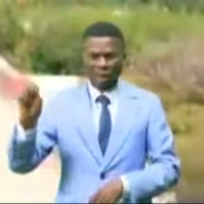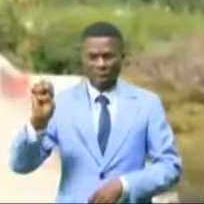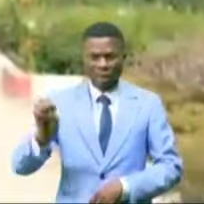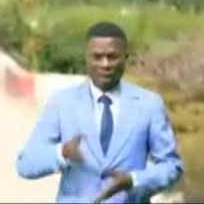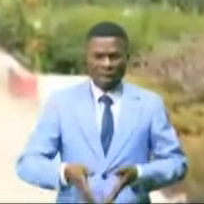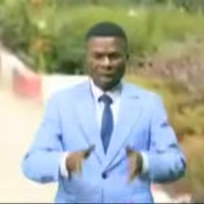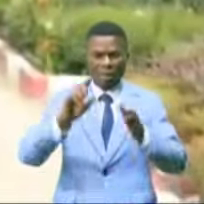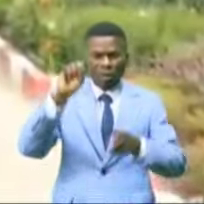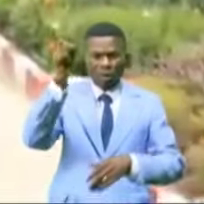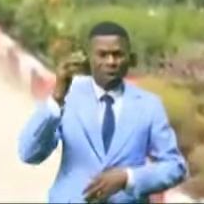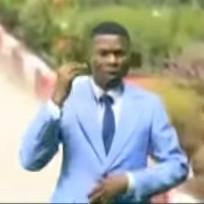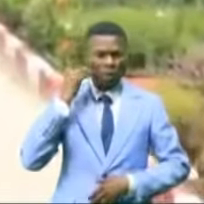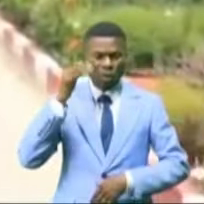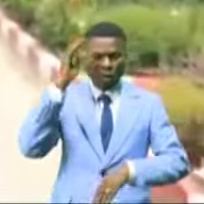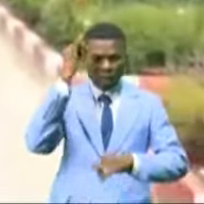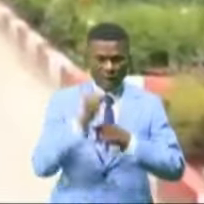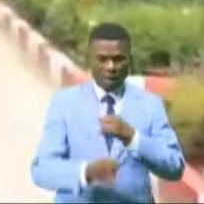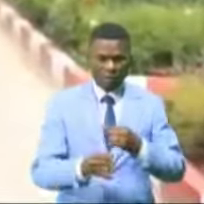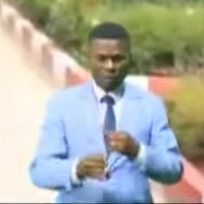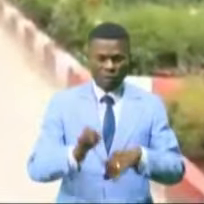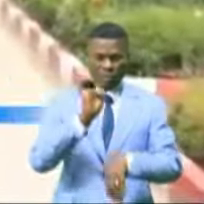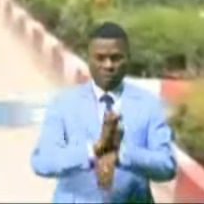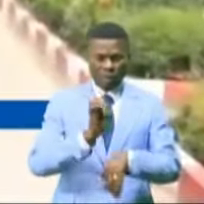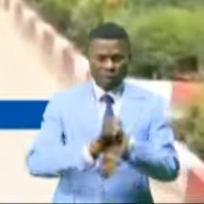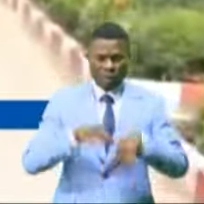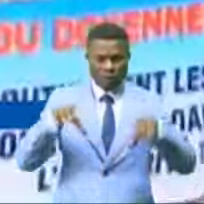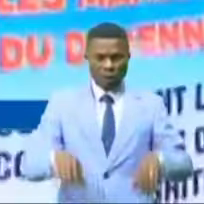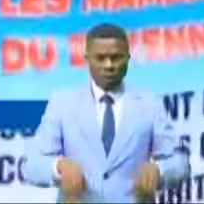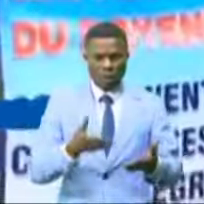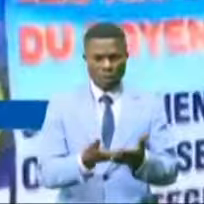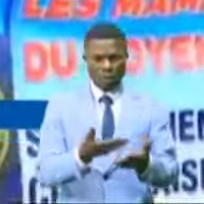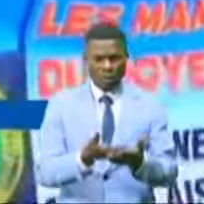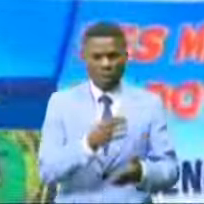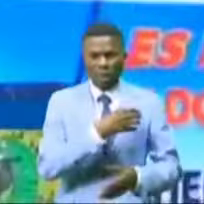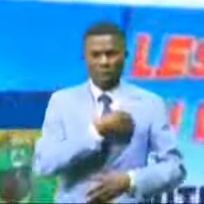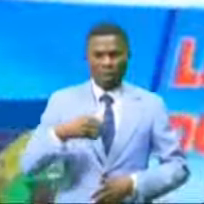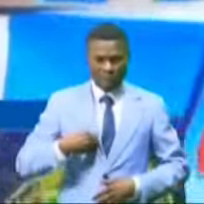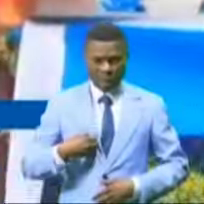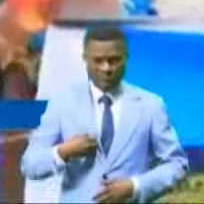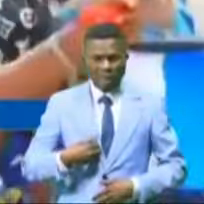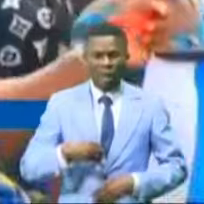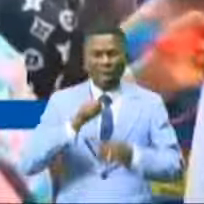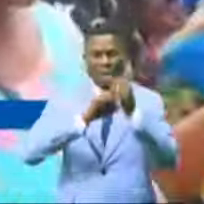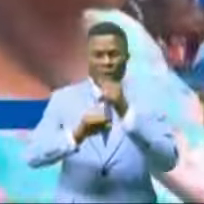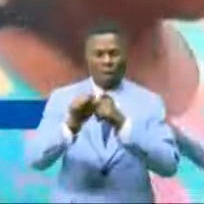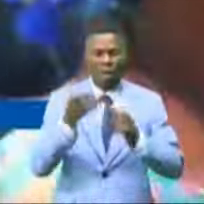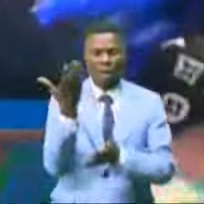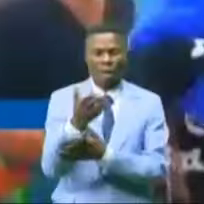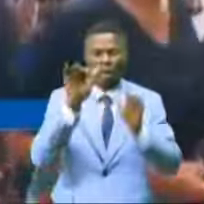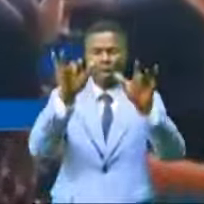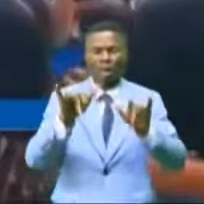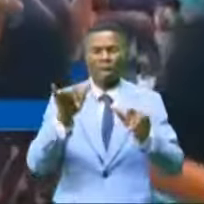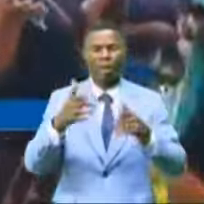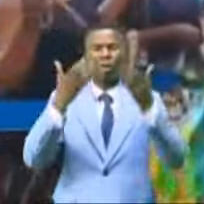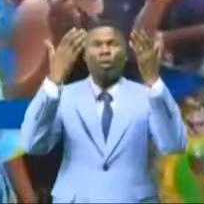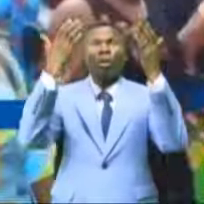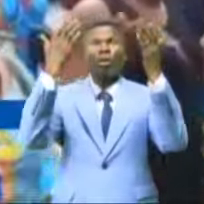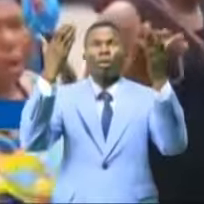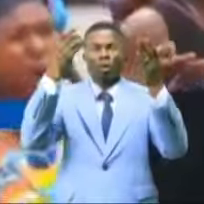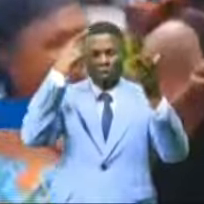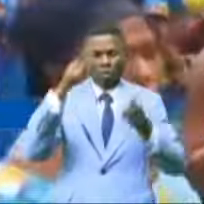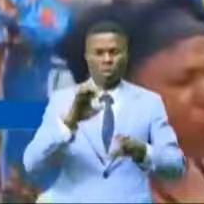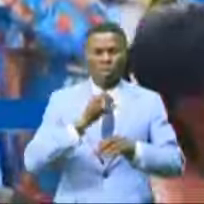boulevard du 30 juin pour chuter en la cathédrale Notre-Dame du Congo, ces femmes intercédaient la miséricorde de Dieu pour